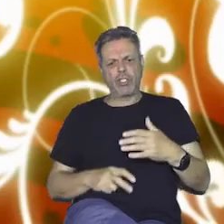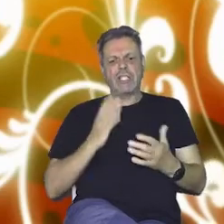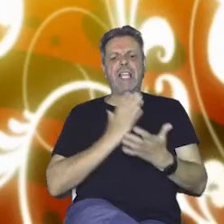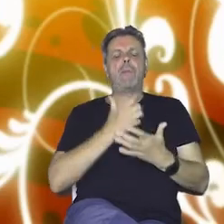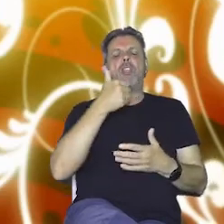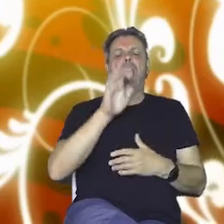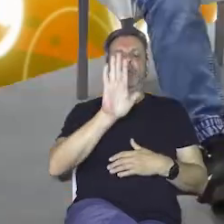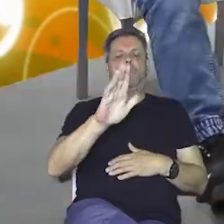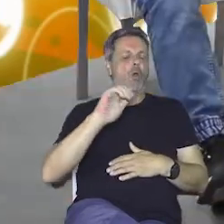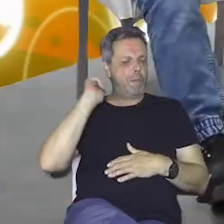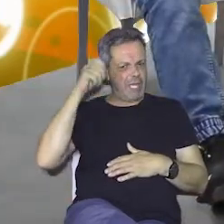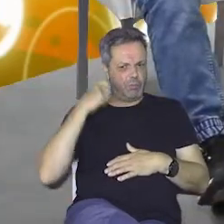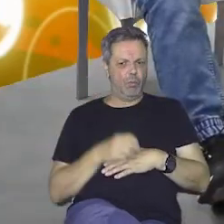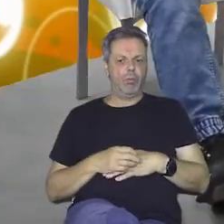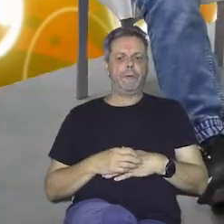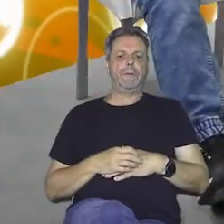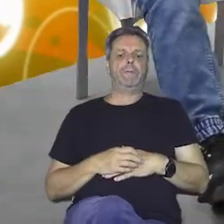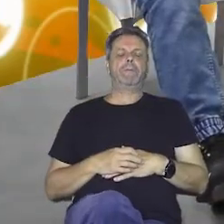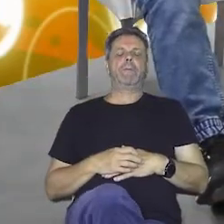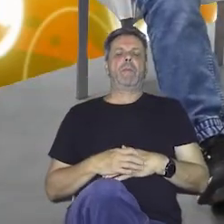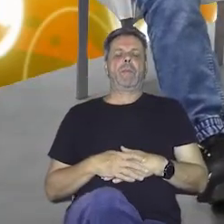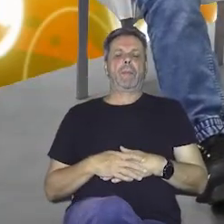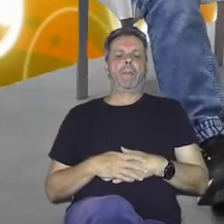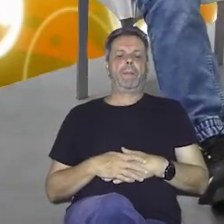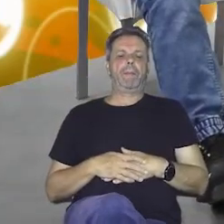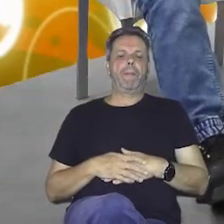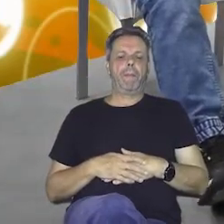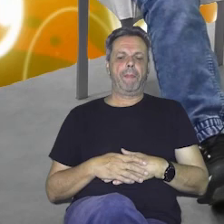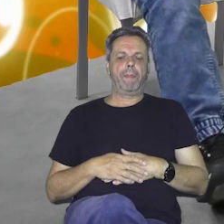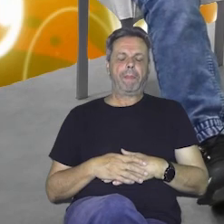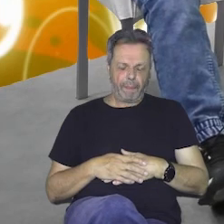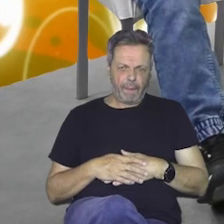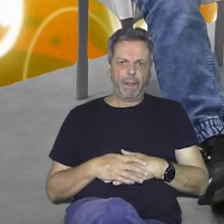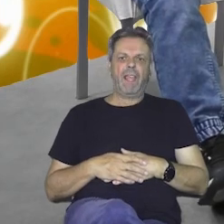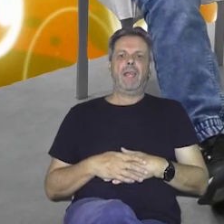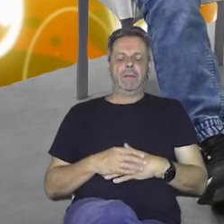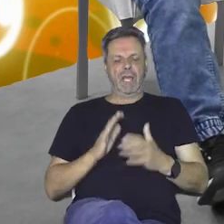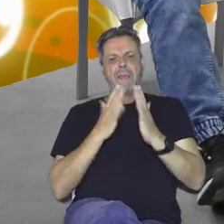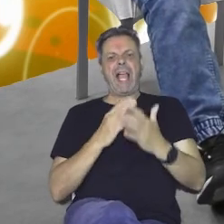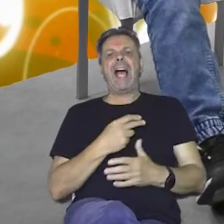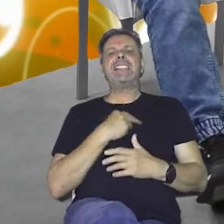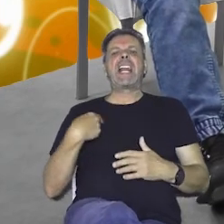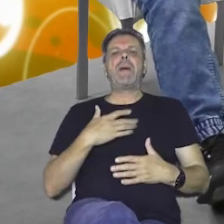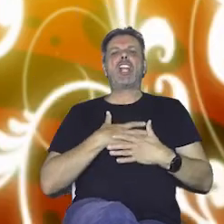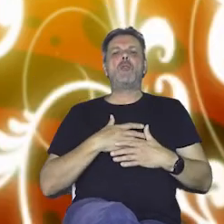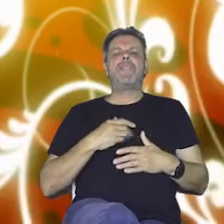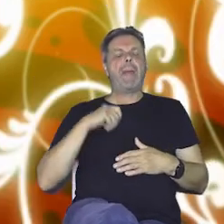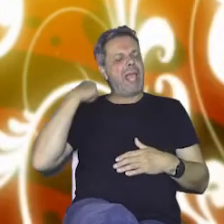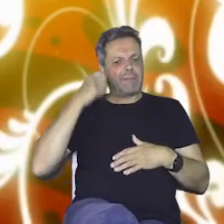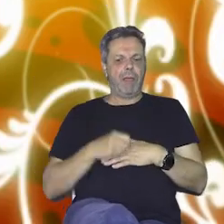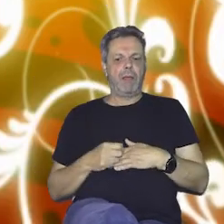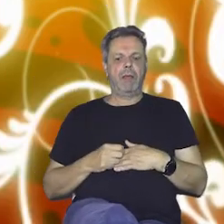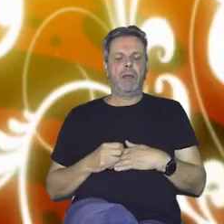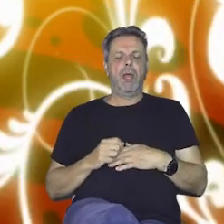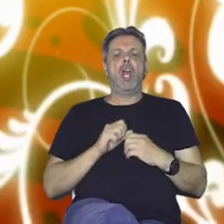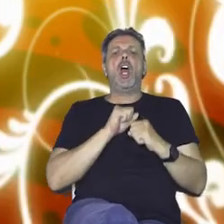tvoju iz ljubavne pjesme. Zagrebačke ljubavne. Zagrebačke, za koje si ih dobio nagradu. Da. Evo,